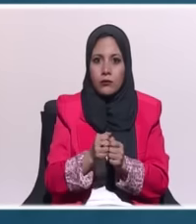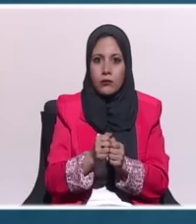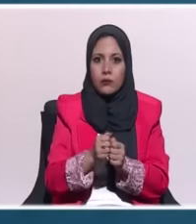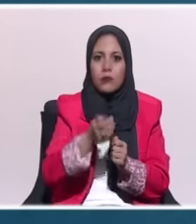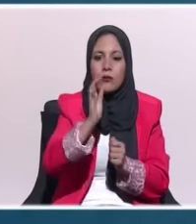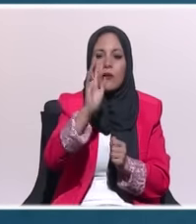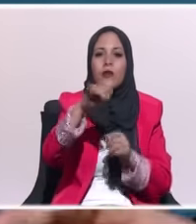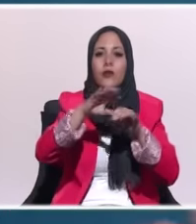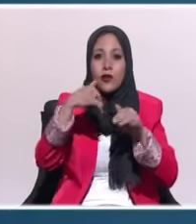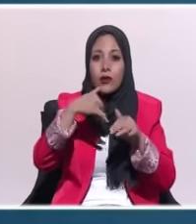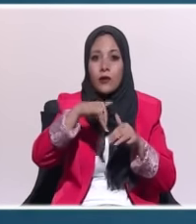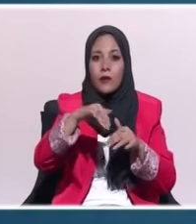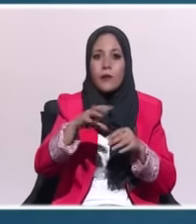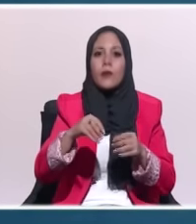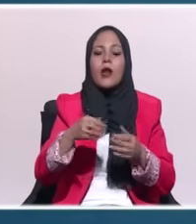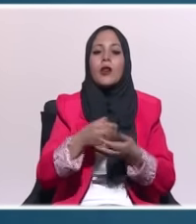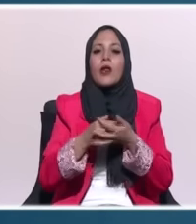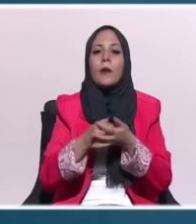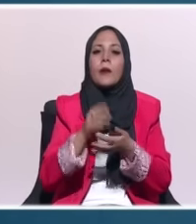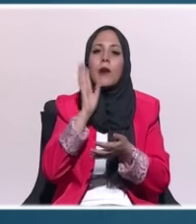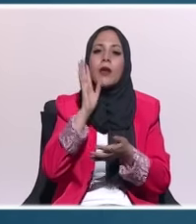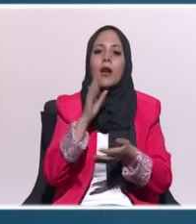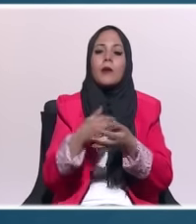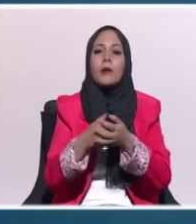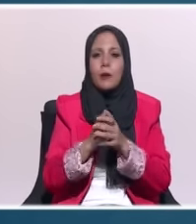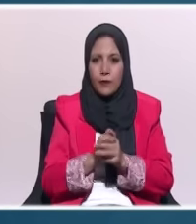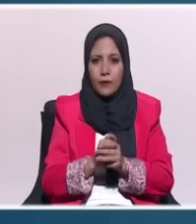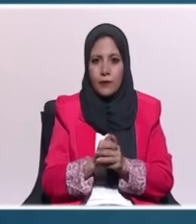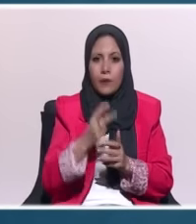واللي انا رعايه الطفل. رعايه الطفل في المظلات؟